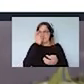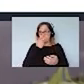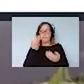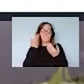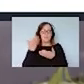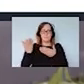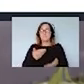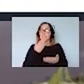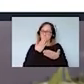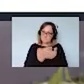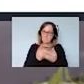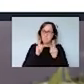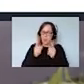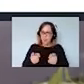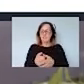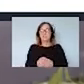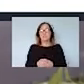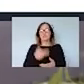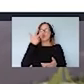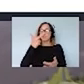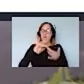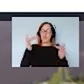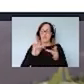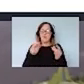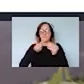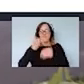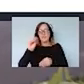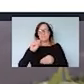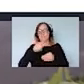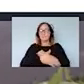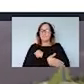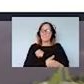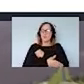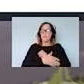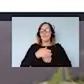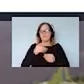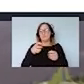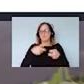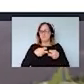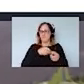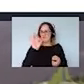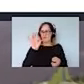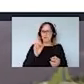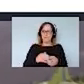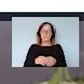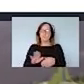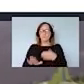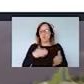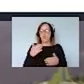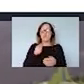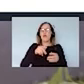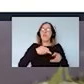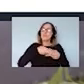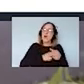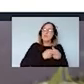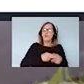to polecam trzy linki. Po pierwsze, więcej tych zasobów opisuję na swojej stronie. Jeśli chodzi o narzędzia do